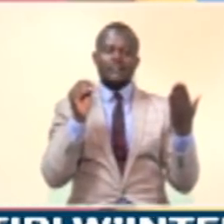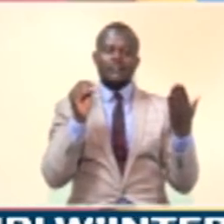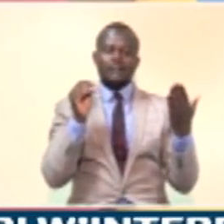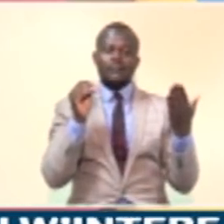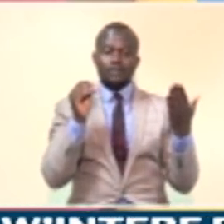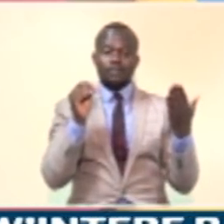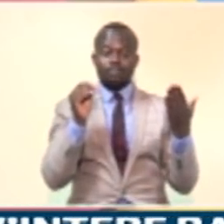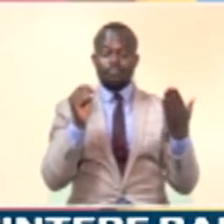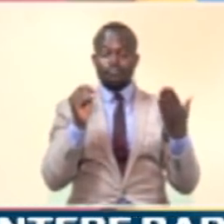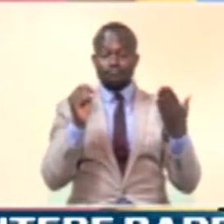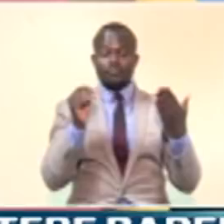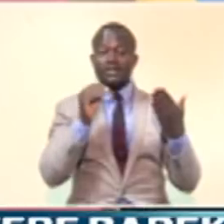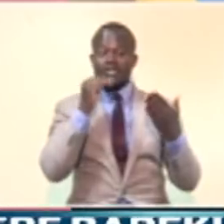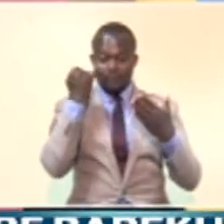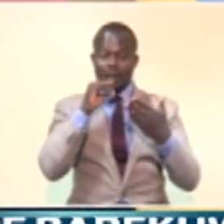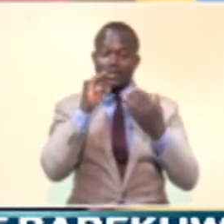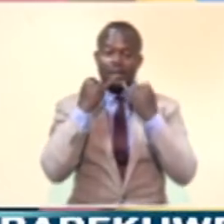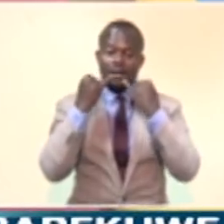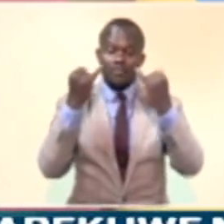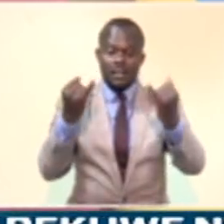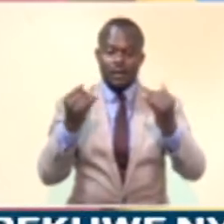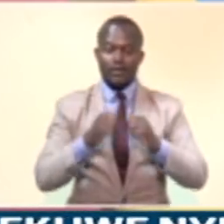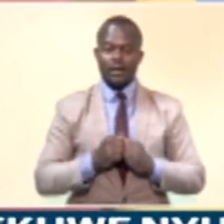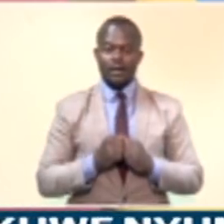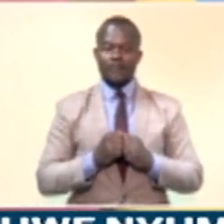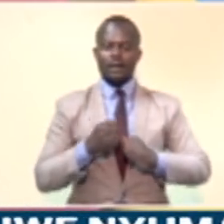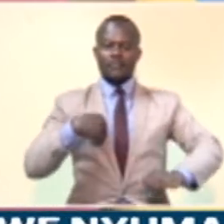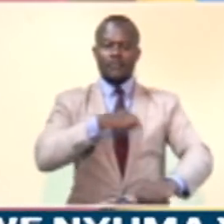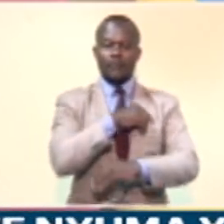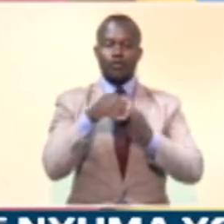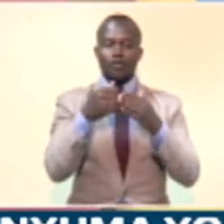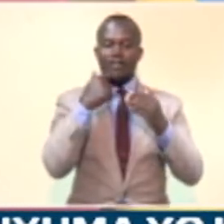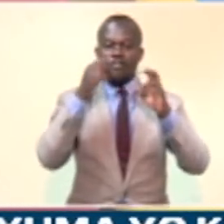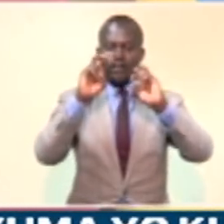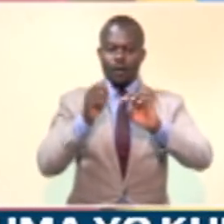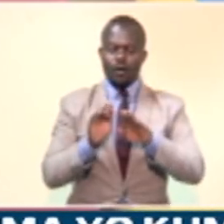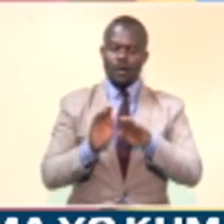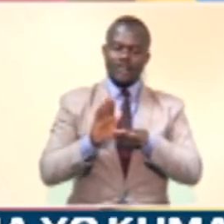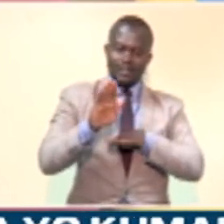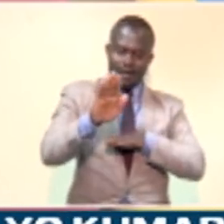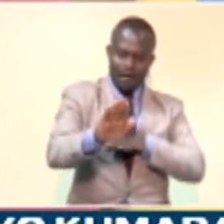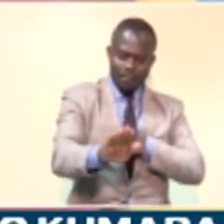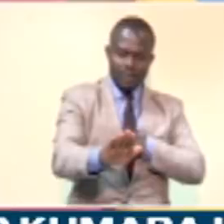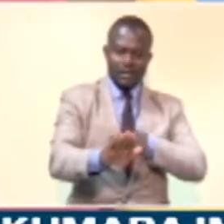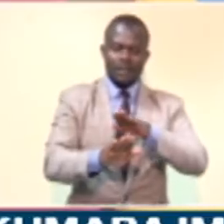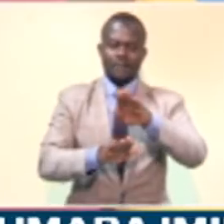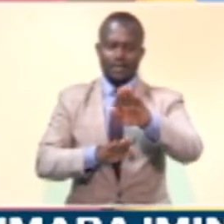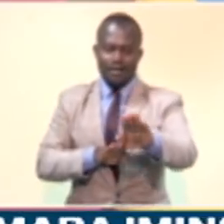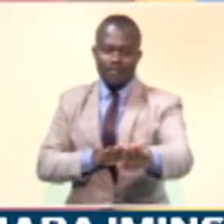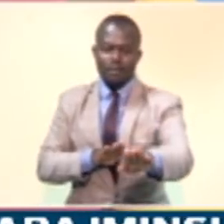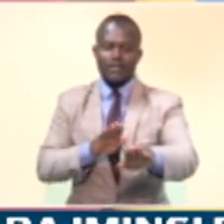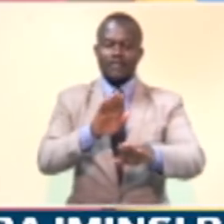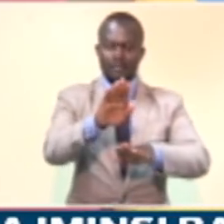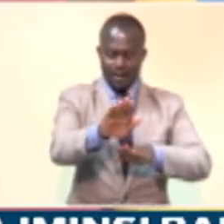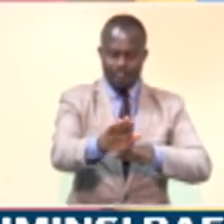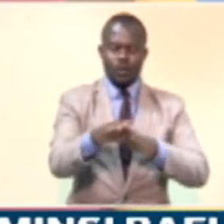badakurikiye cyangwa batabwiwe. Yanavuga ko aho tugeze ari intambwe ndende ishobora